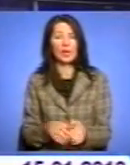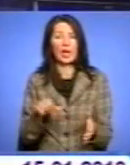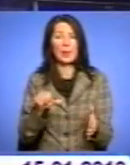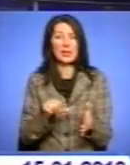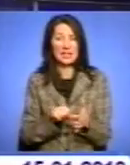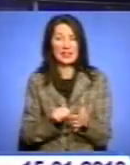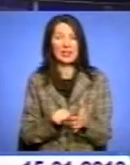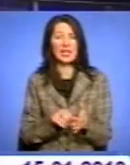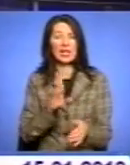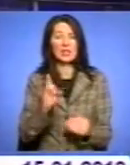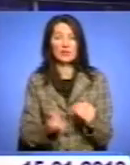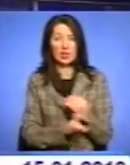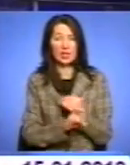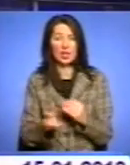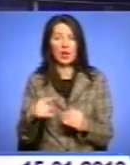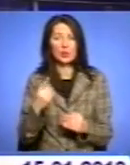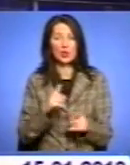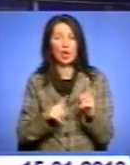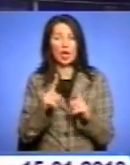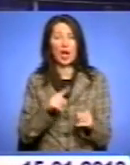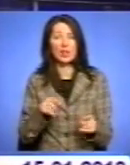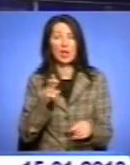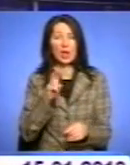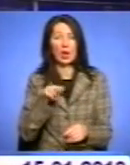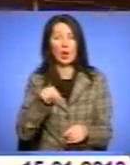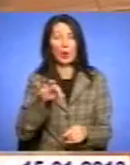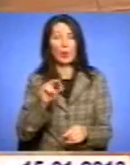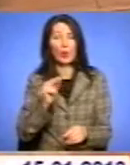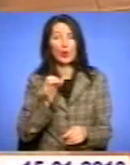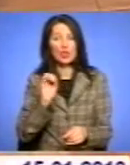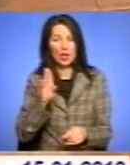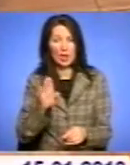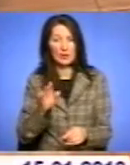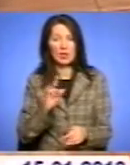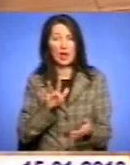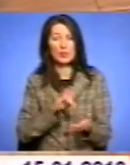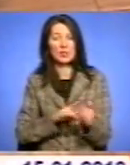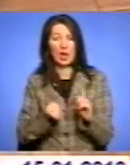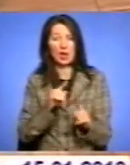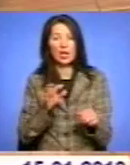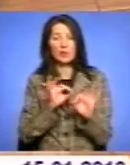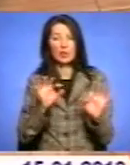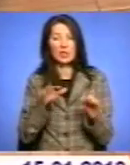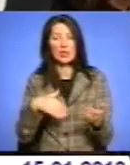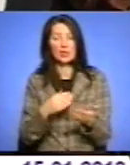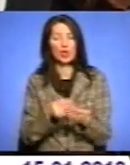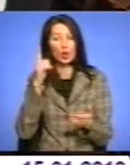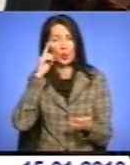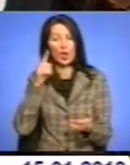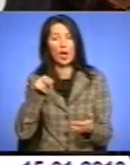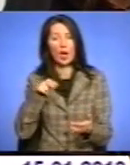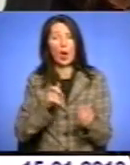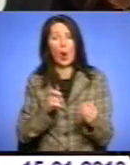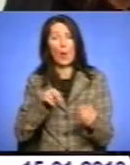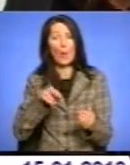Представники духовництва обласної ради та Почаївської міської ради висловили свої позиції щодо Почаївської лаври. Торкнулося в